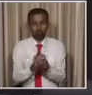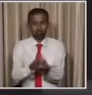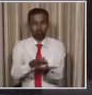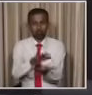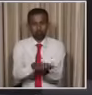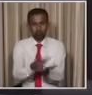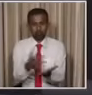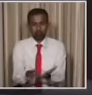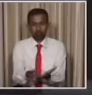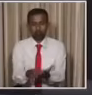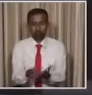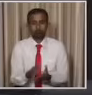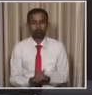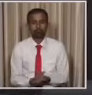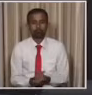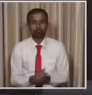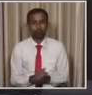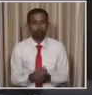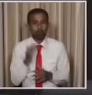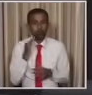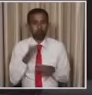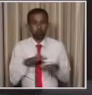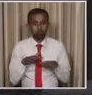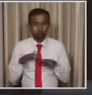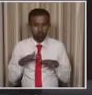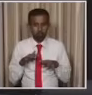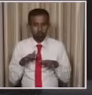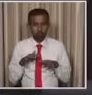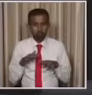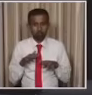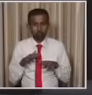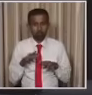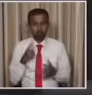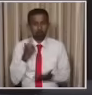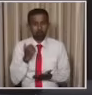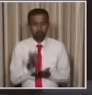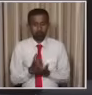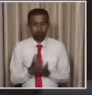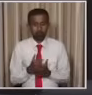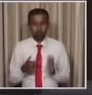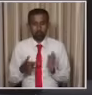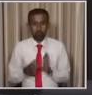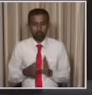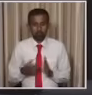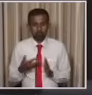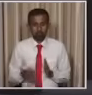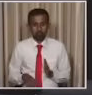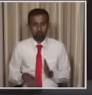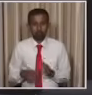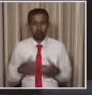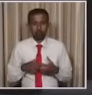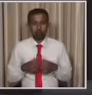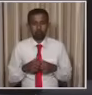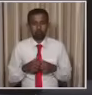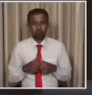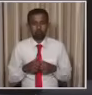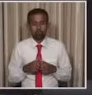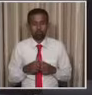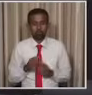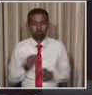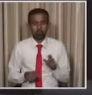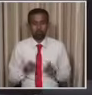කරා, අනිත් පැත්තෙන් ජනතාව හිර වෙලා හිටපු පීඩාවට පත් වෙලා තිබුණු තත්වයෙන්